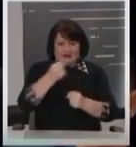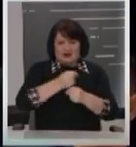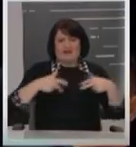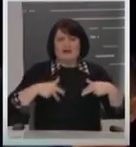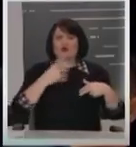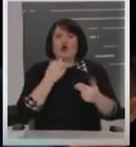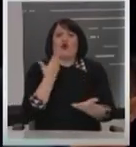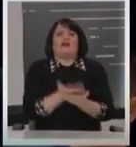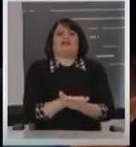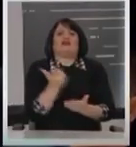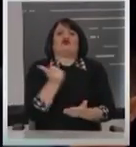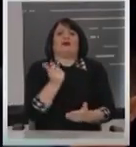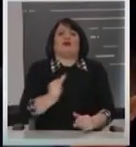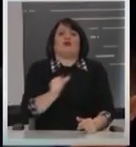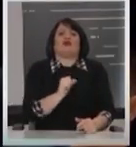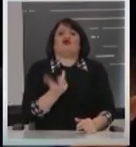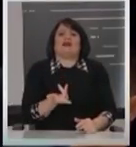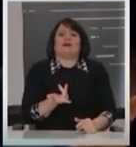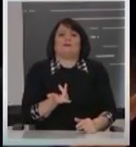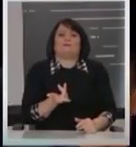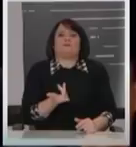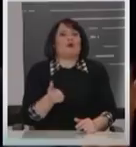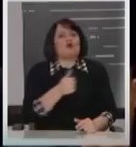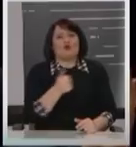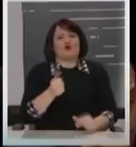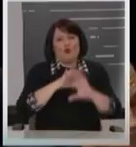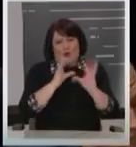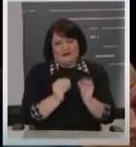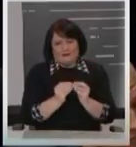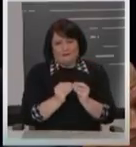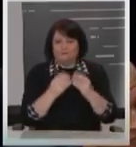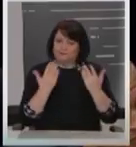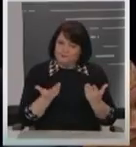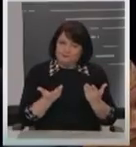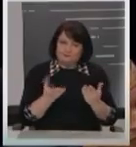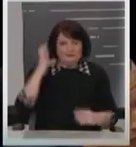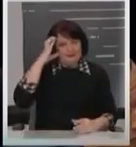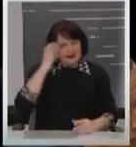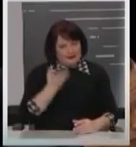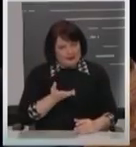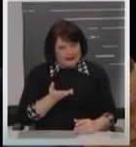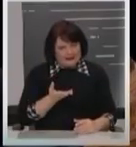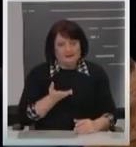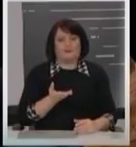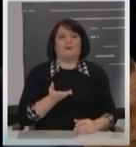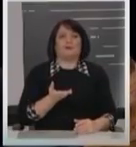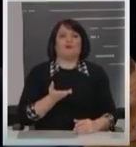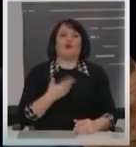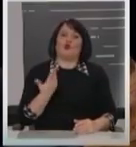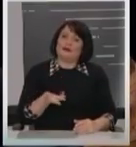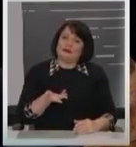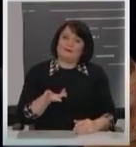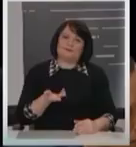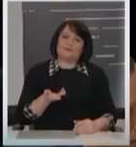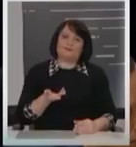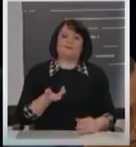το ζητάτε? Δεν είναι όμως μόνο αυτά. Θα θυμίσω ότι